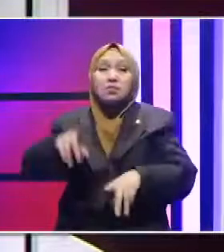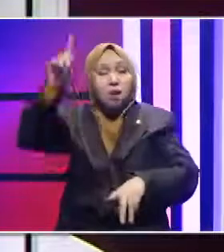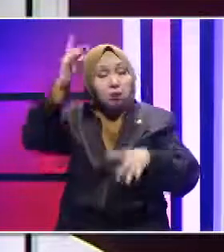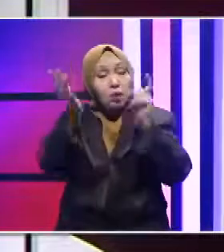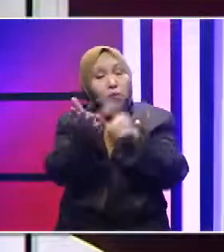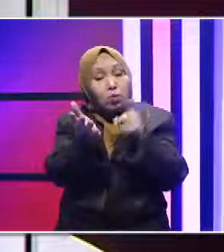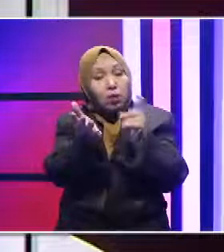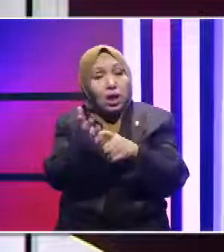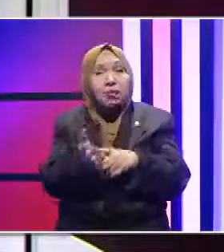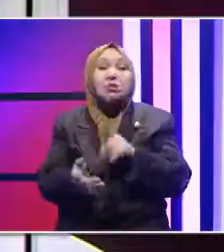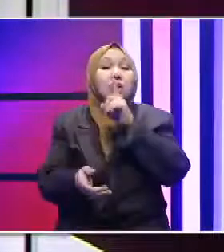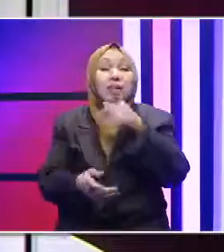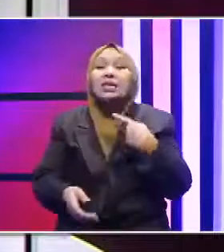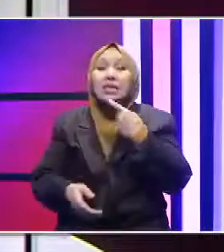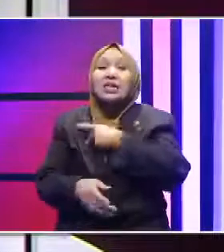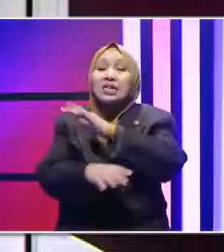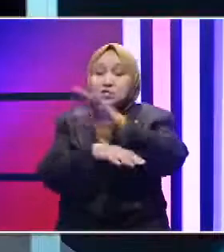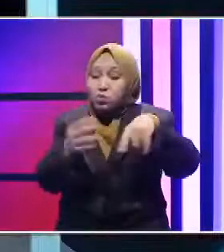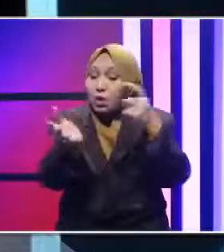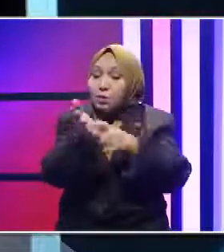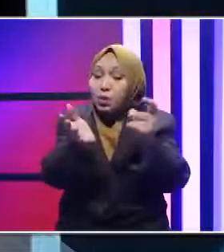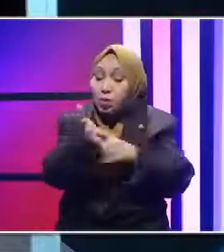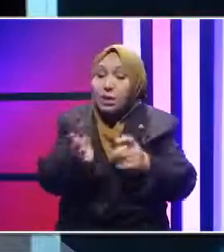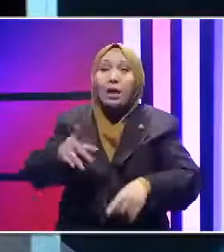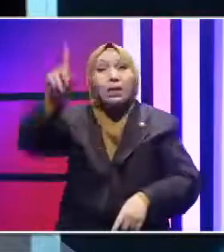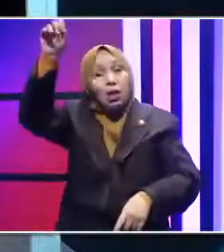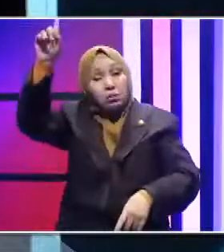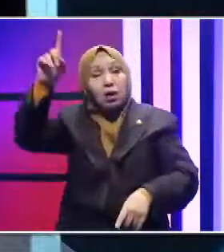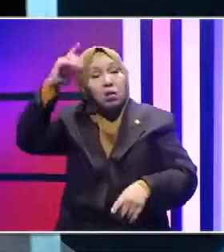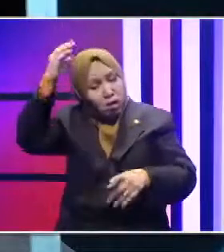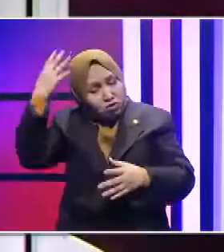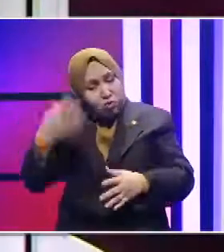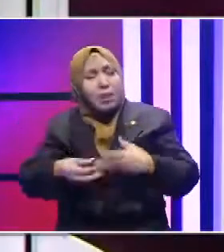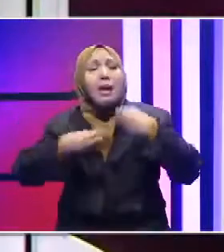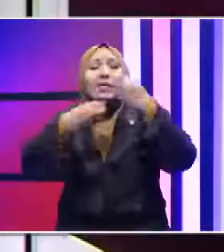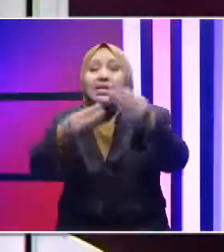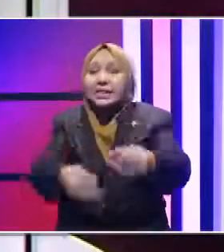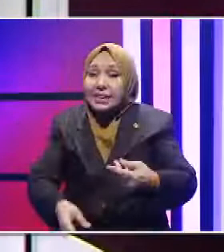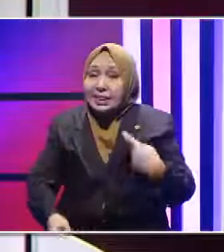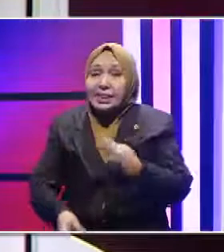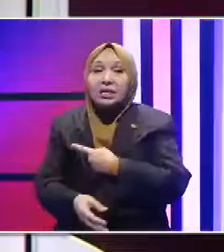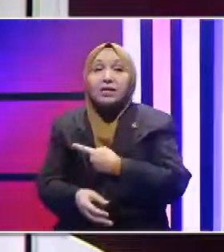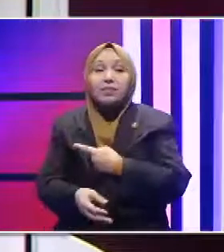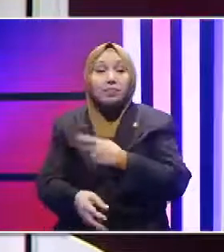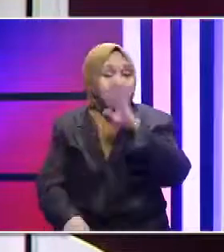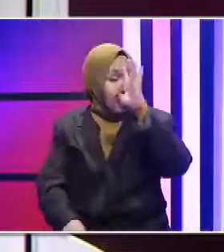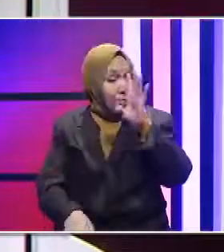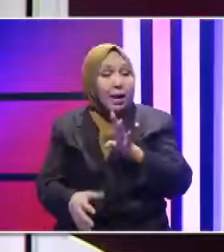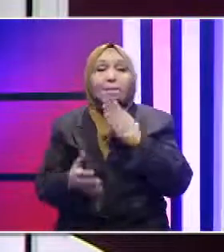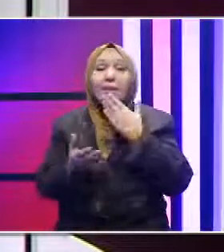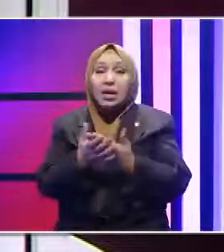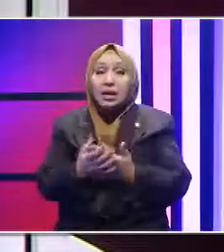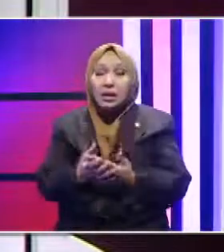dia. Sebenarnya dia, kita semua yang berhutang kepada Allah. Allah dah buktikan, Allah bagi kita ciptaan yang baik,